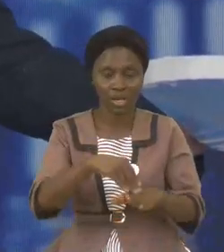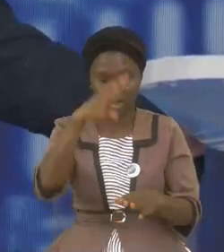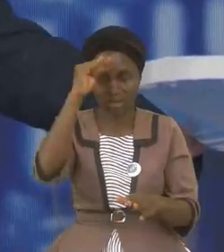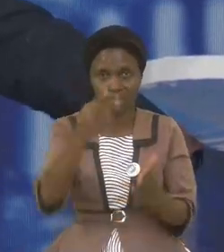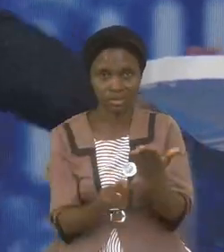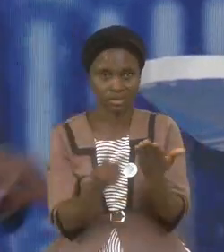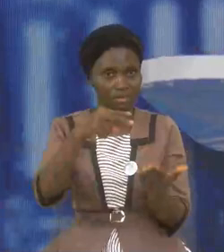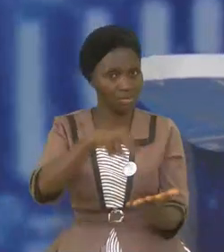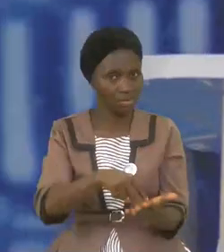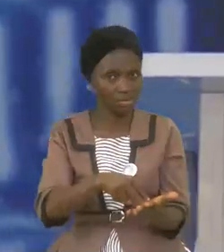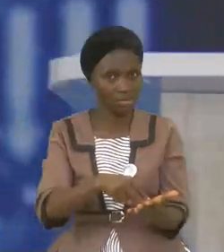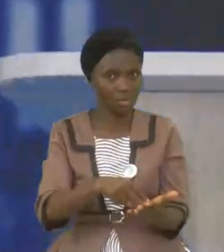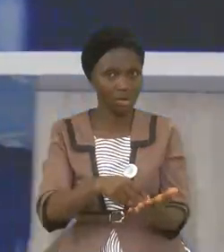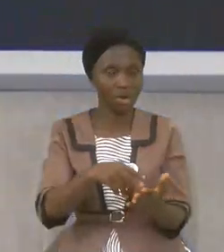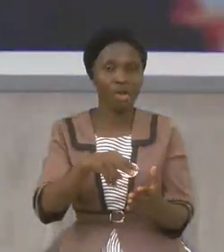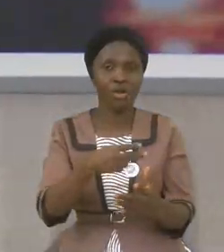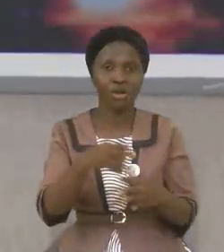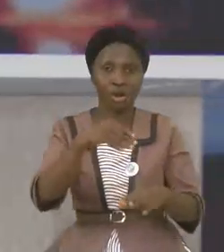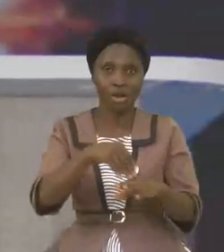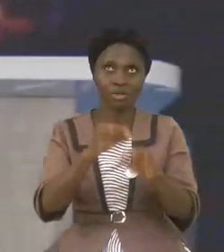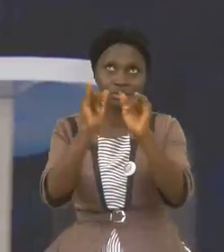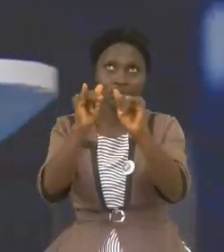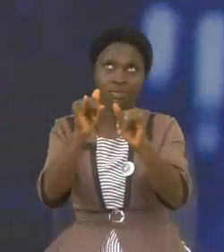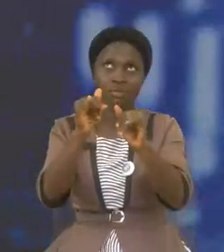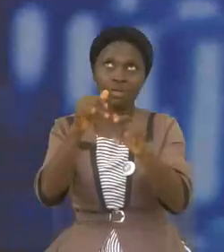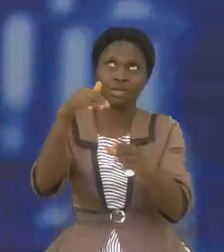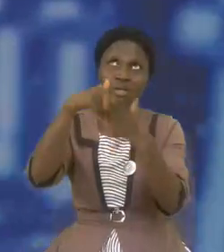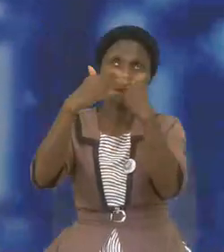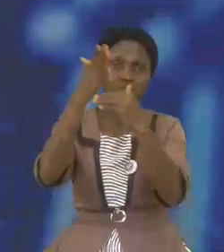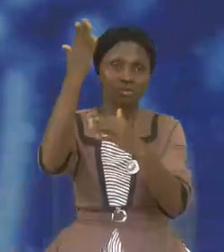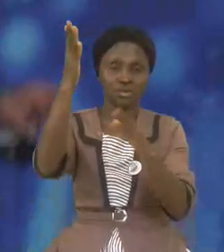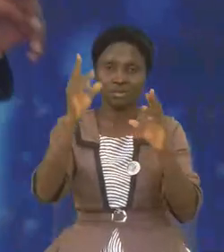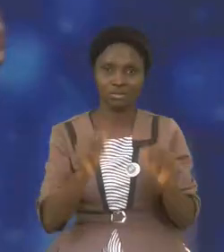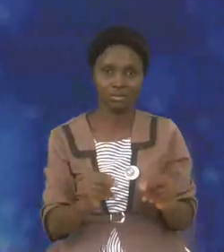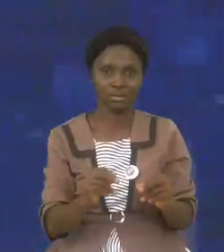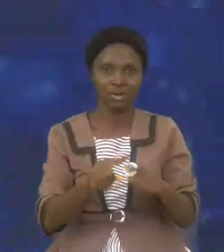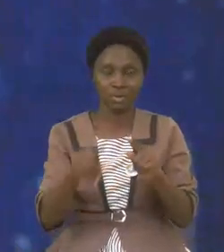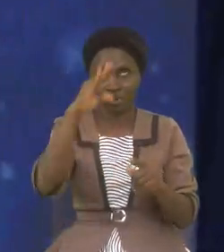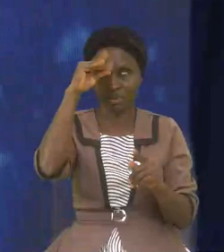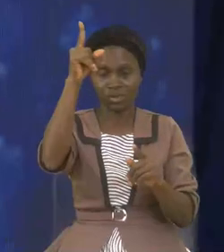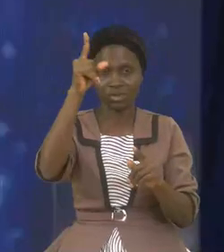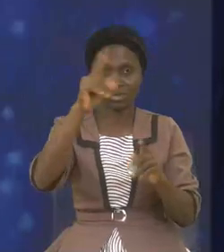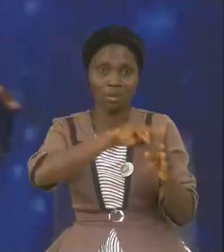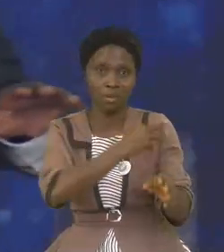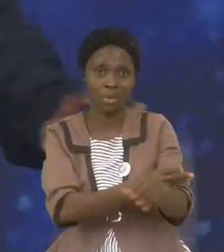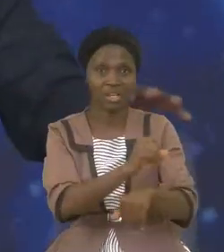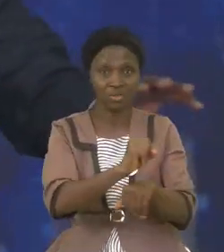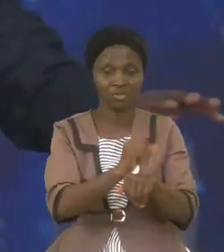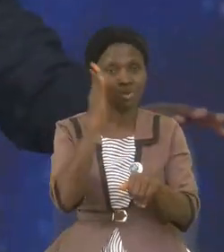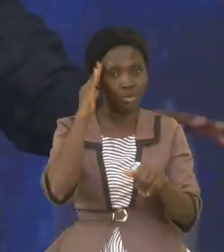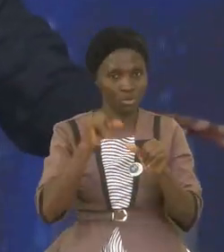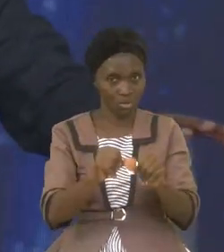à son ensevelissement, ne vont pas s'arrêter à ses résurrections. Et il est monté au ciel que de puissantes